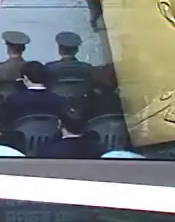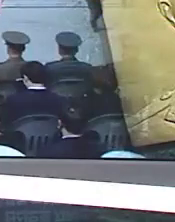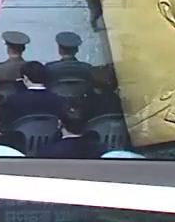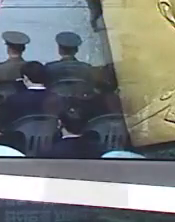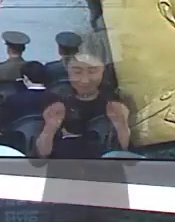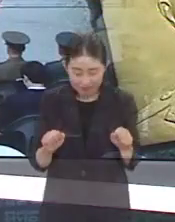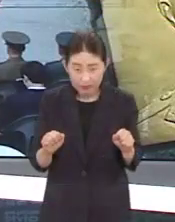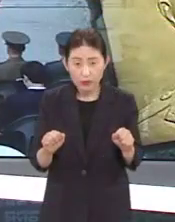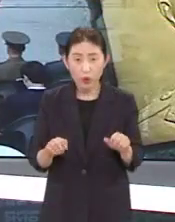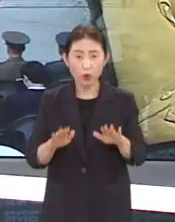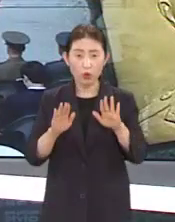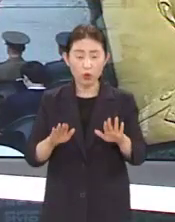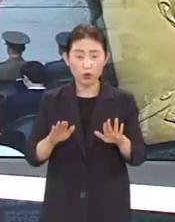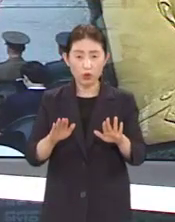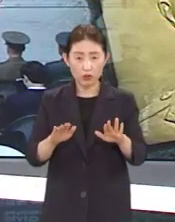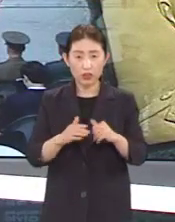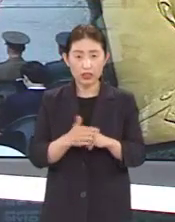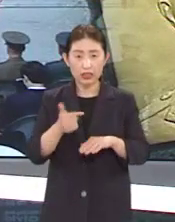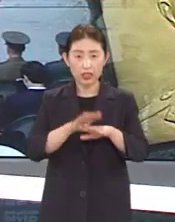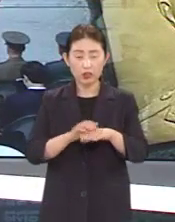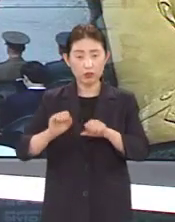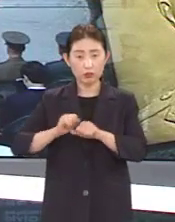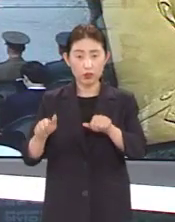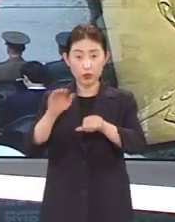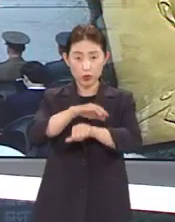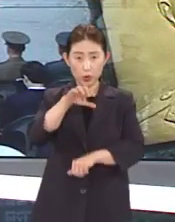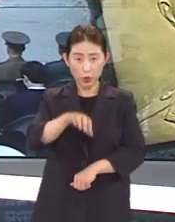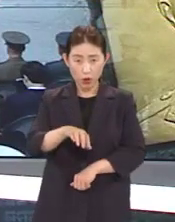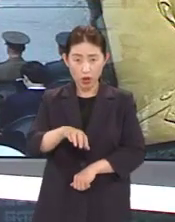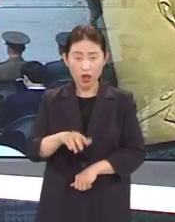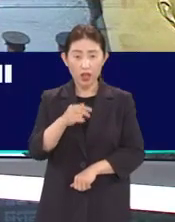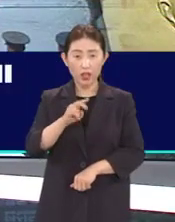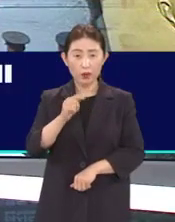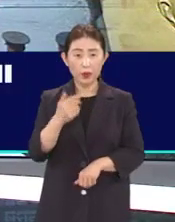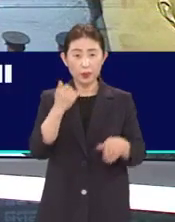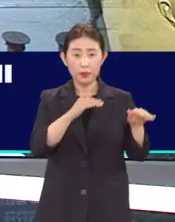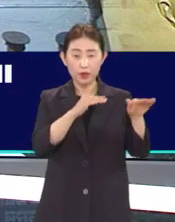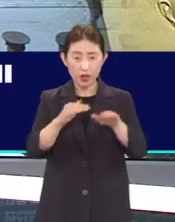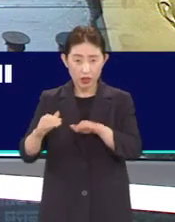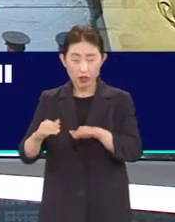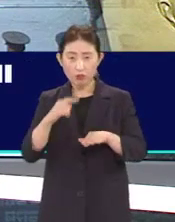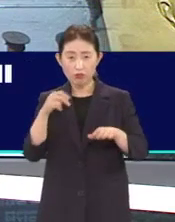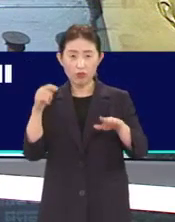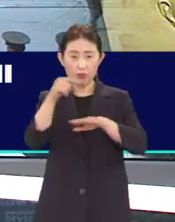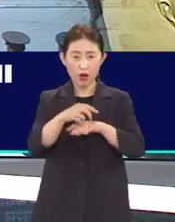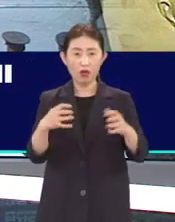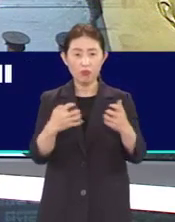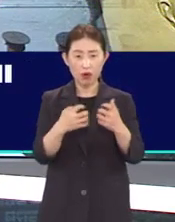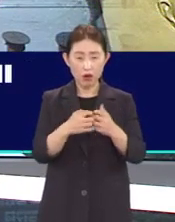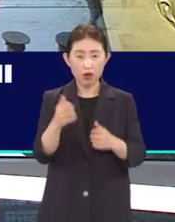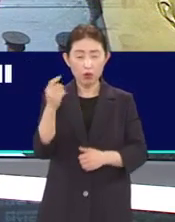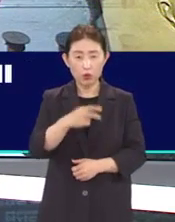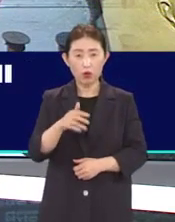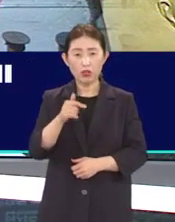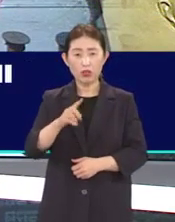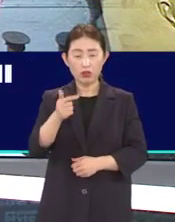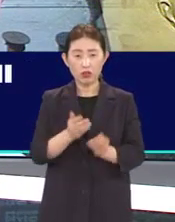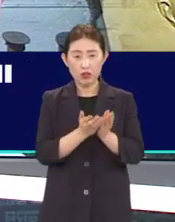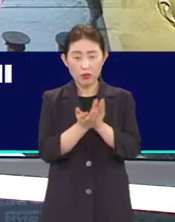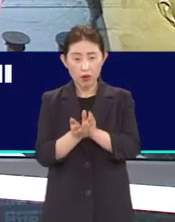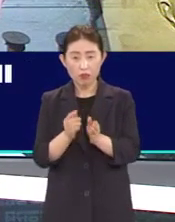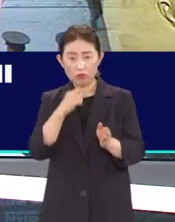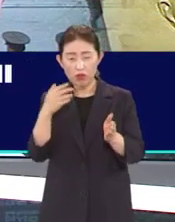여러분 안녕하십니까 국립대전 현충원에는 제2연평해전과 천안함 피격 사건 등 북한 도발에 맞선 호국